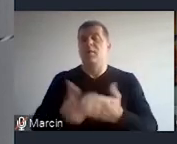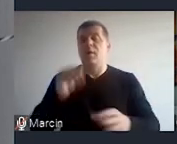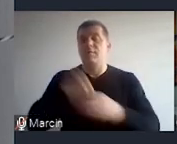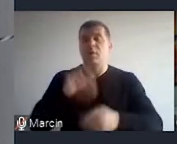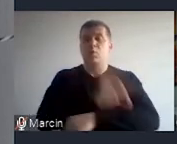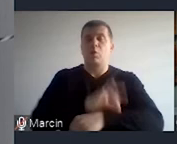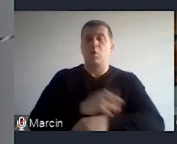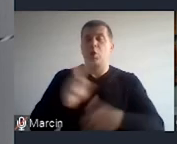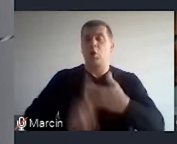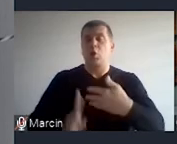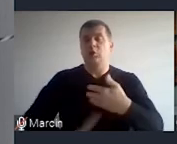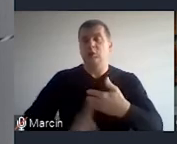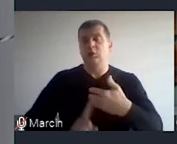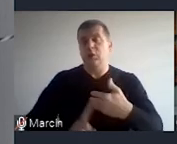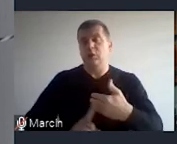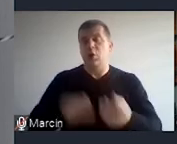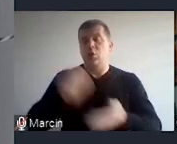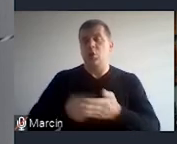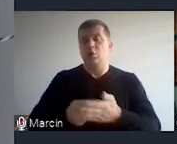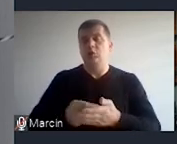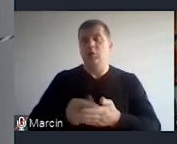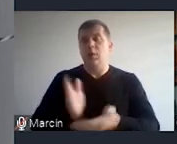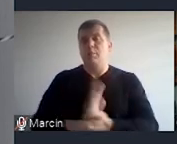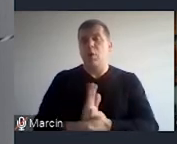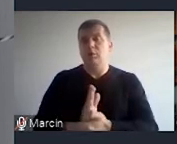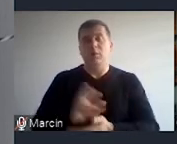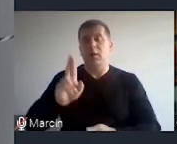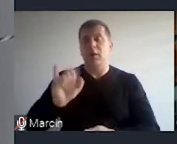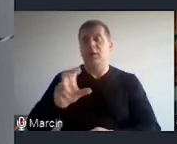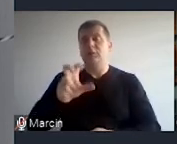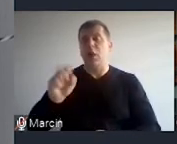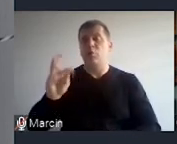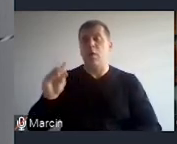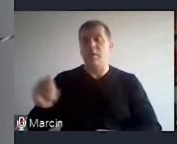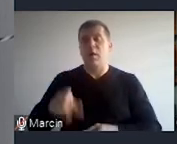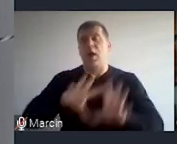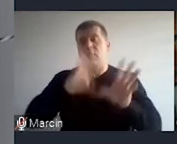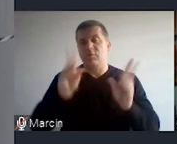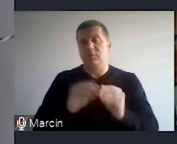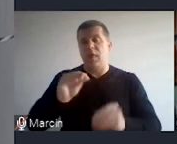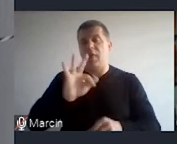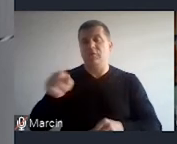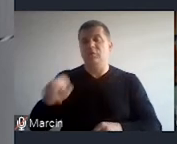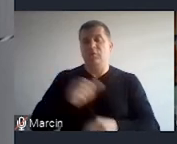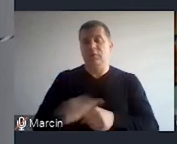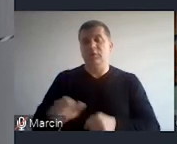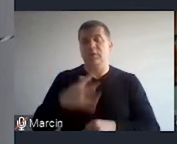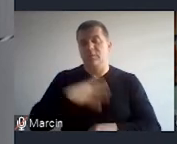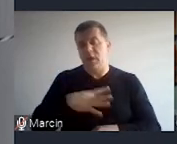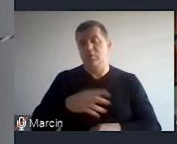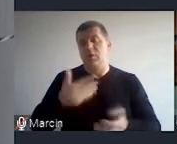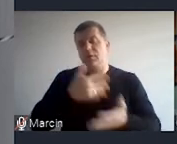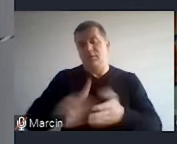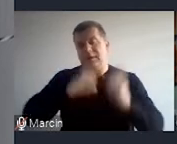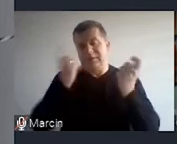projekcie rozliczanym kosztami pośrednimi, ryczałtowymi, a wszystkie EFS-y takie są, warto wydać